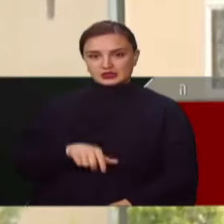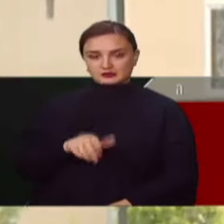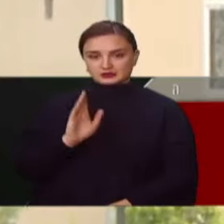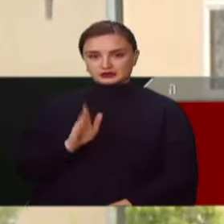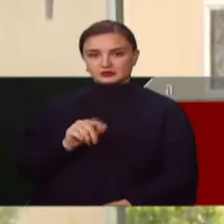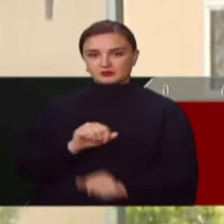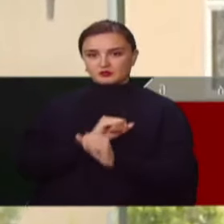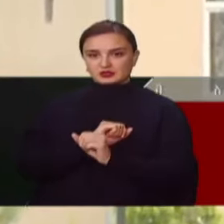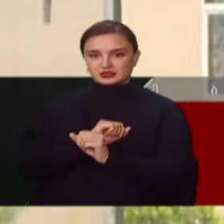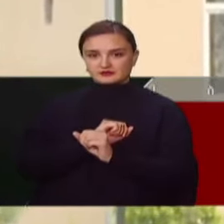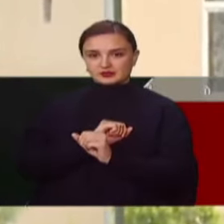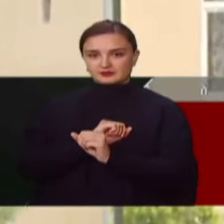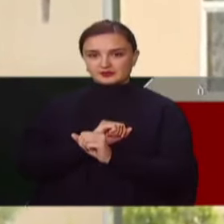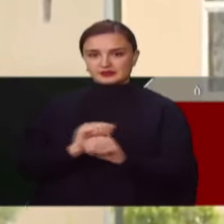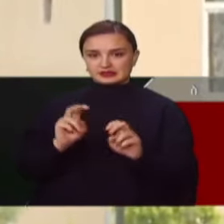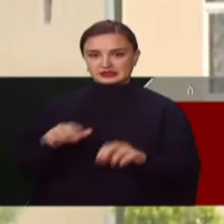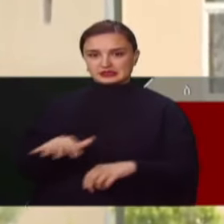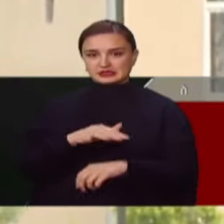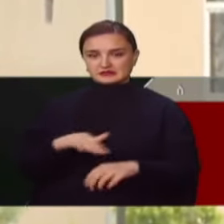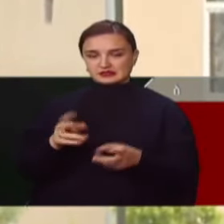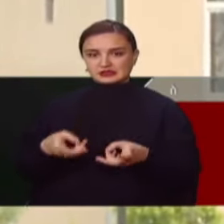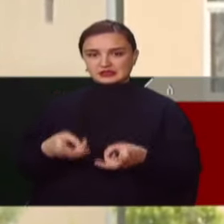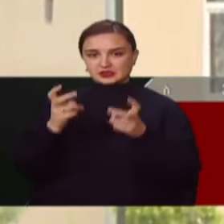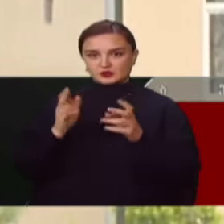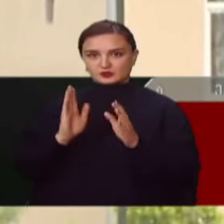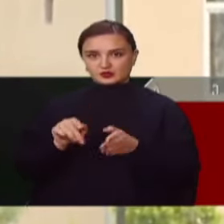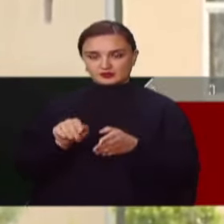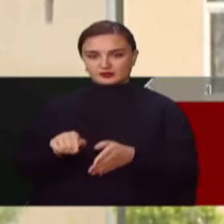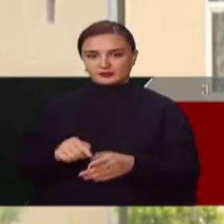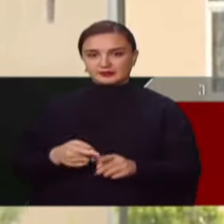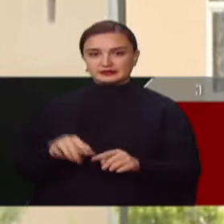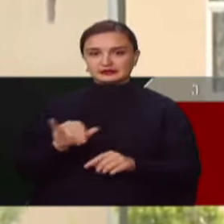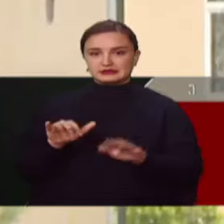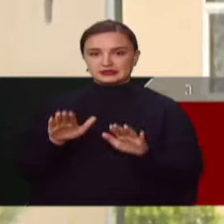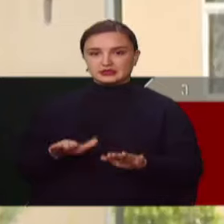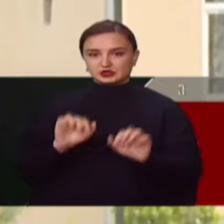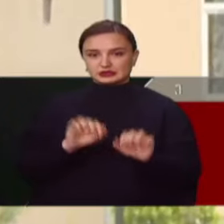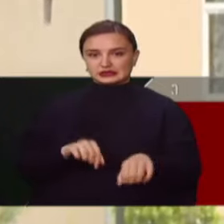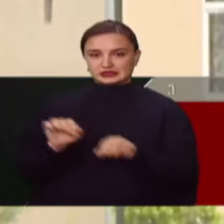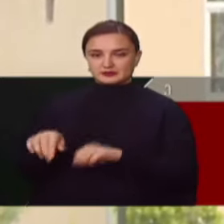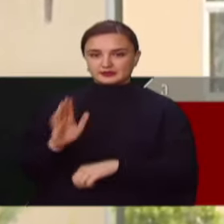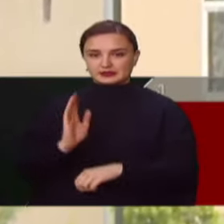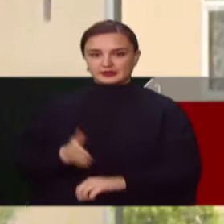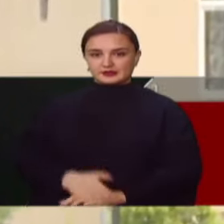ეწყობა მოსასვენებელი სივრცე, სასტუმრო იქნება განთავსებული, სადაც შესაძლებელი იქნება